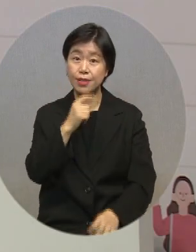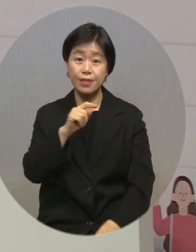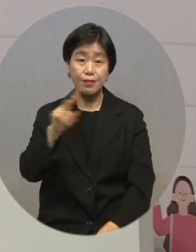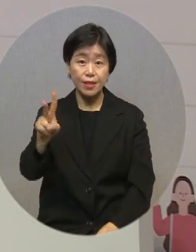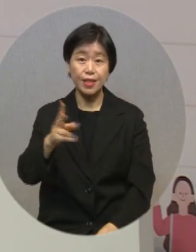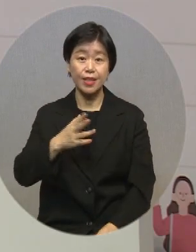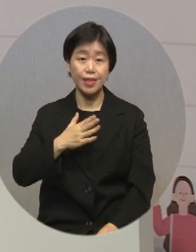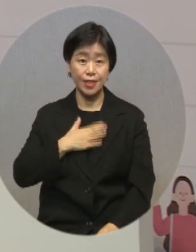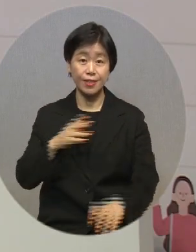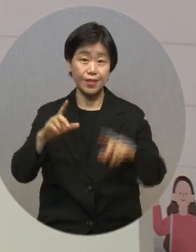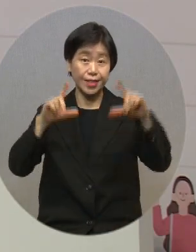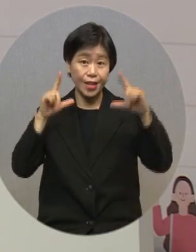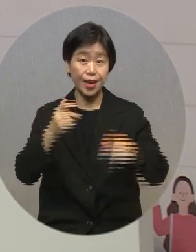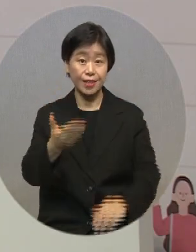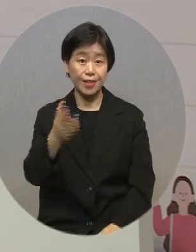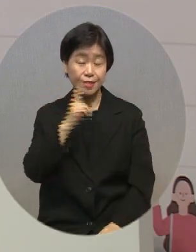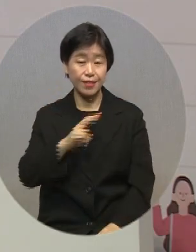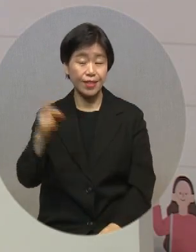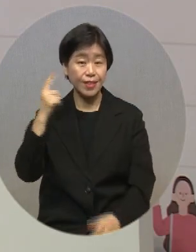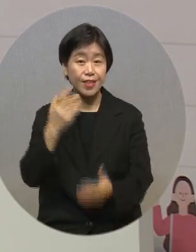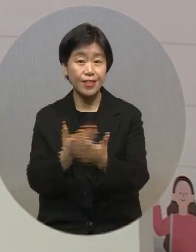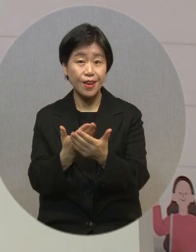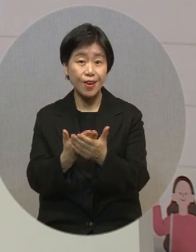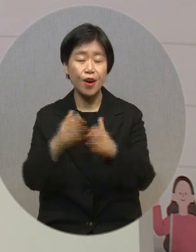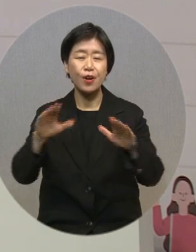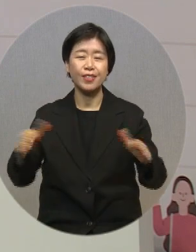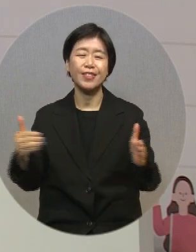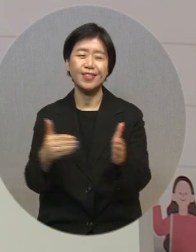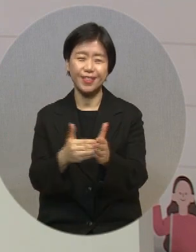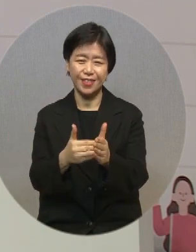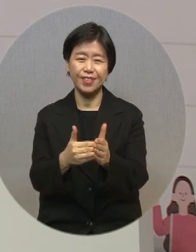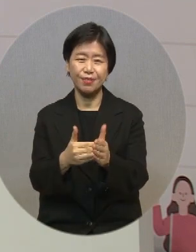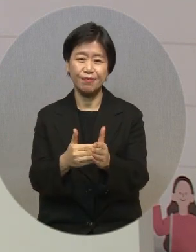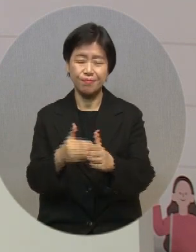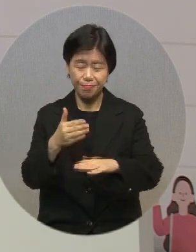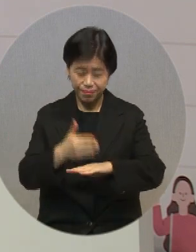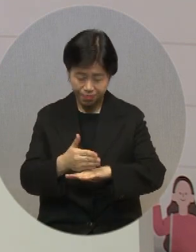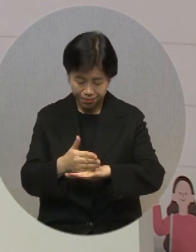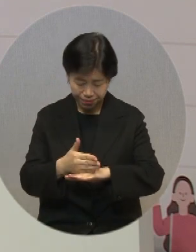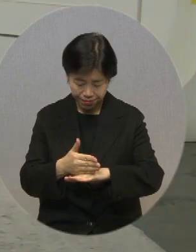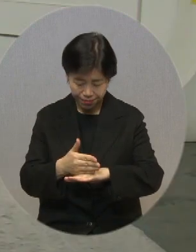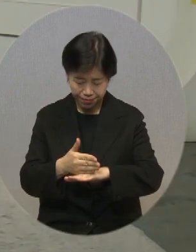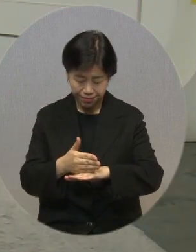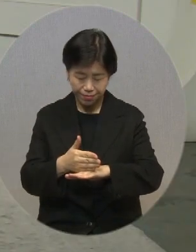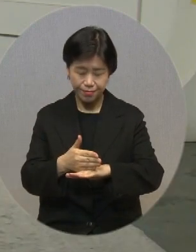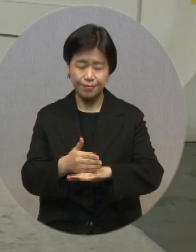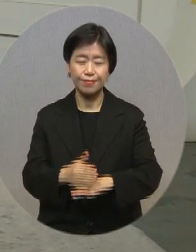나도 스타 당신의 노래를 들려주세요. 다음 주 이 시간에 다시 뵙겠습니다. 감사합니다.